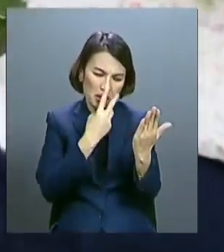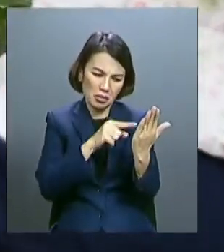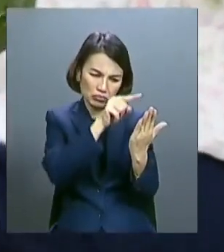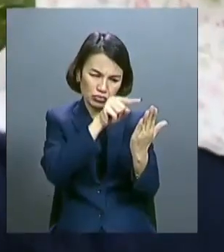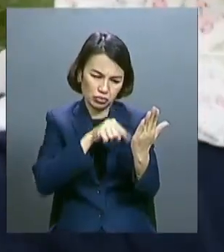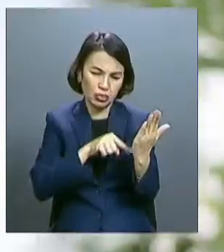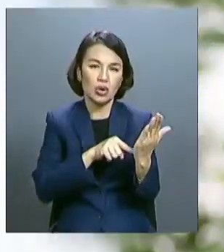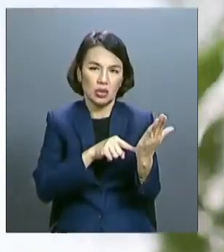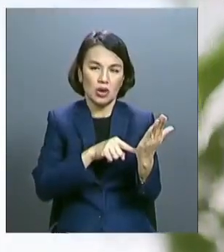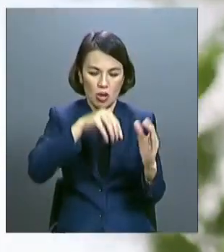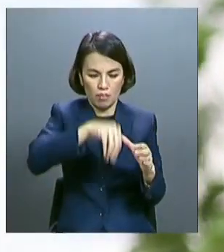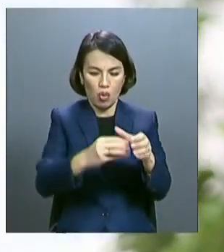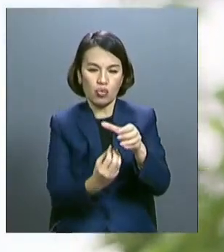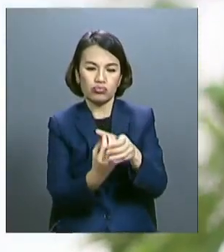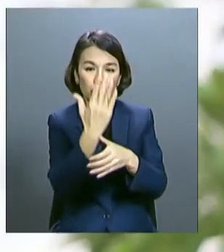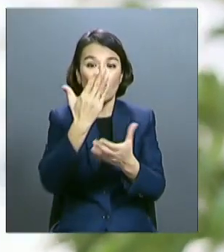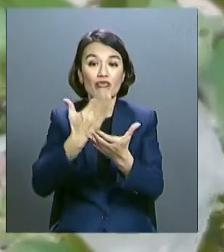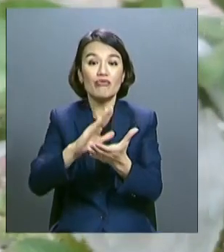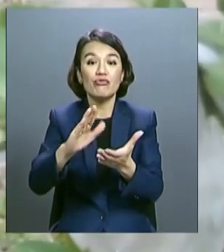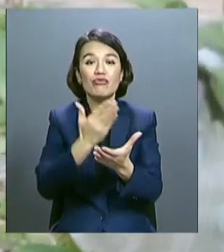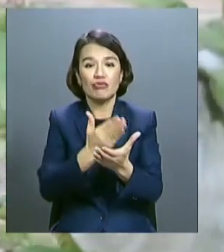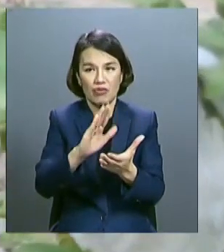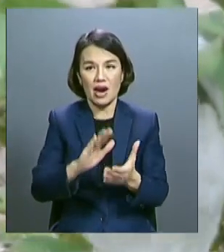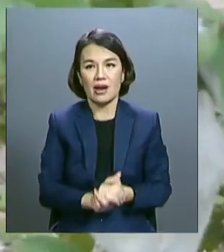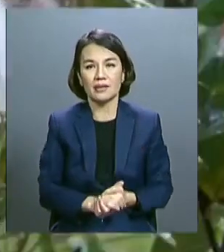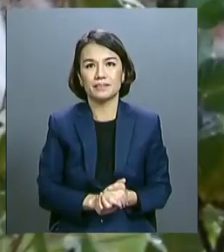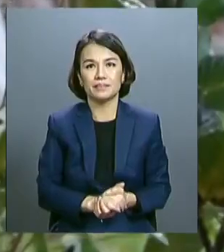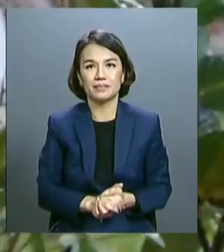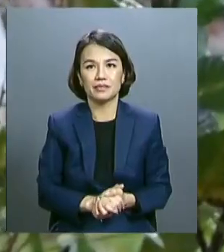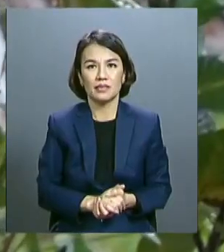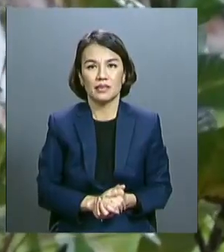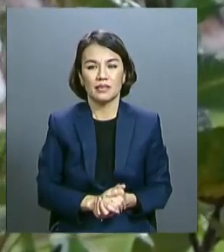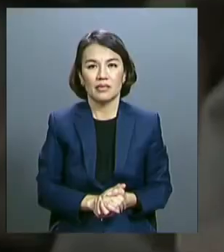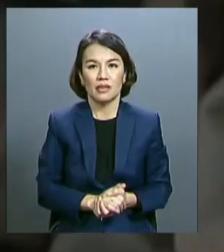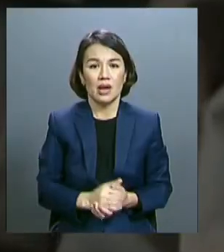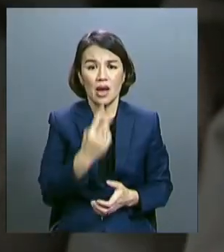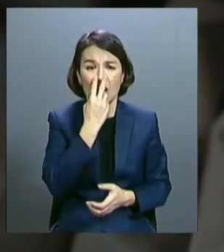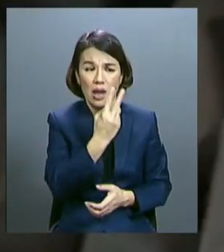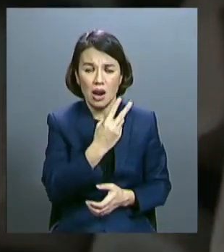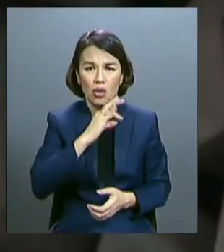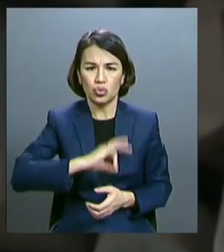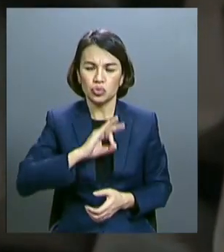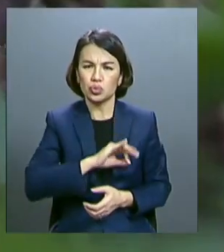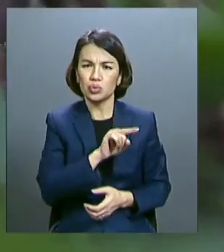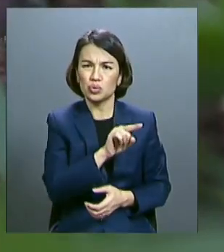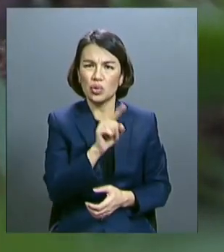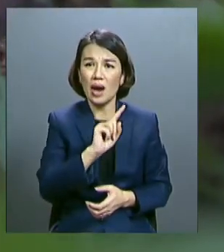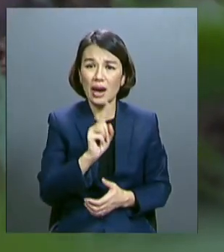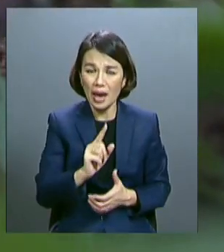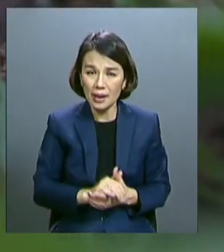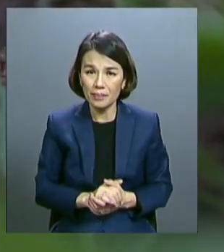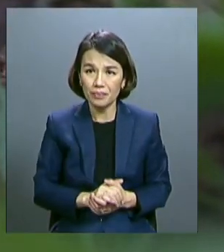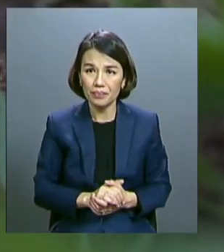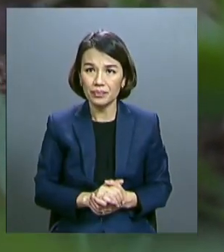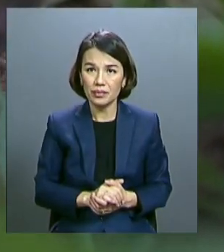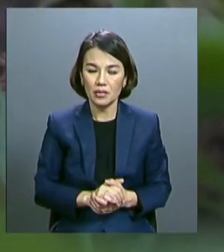มาปลูกฝรั่งกิมจูเป็นหลักเลยผลผลิตที่ได้เนี่ยทุกคนก็จะมั่นใจว่าเราไม่ได้ใช้